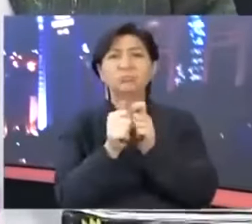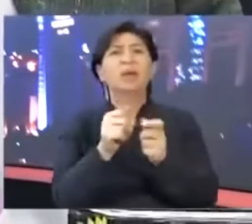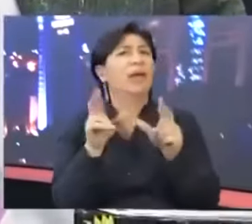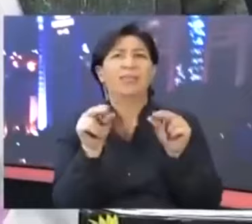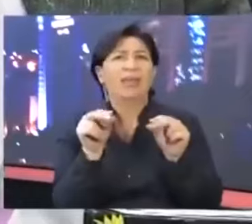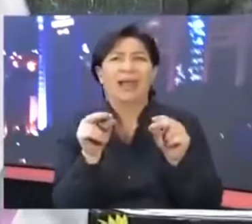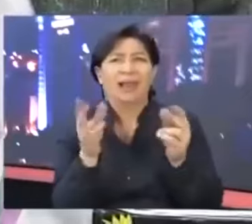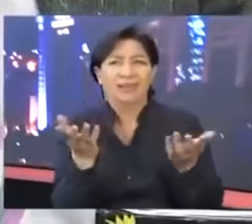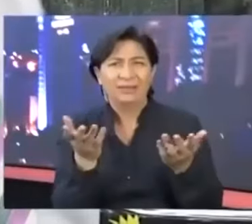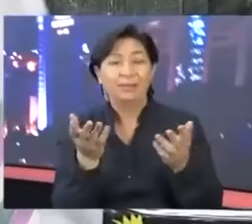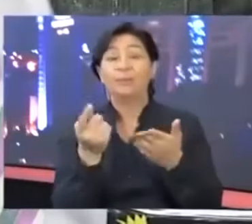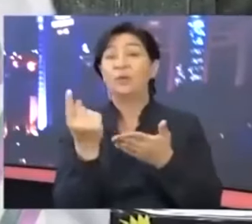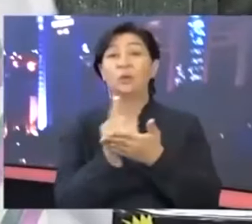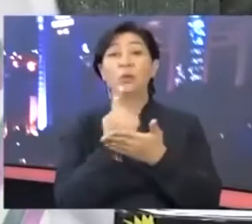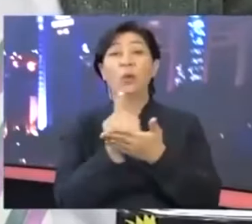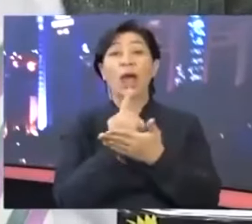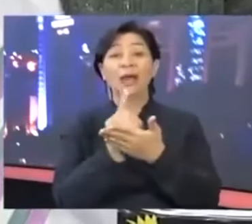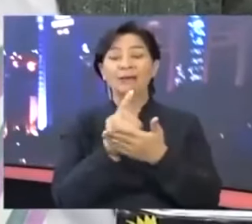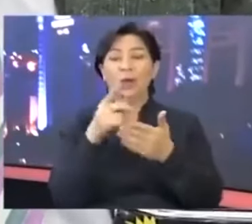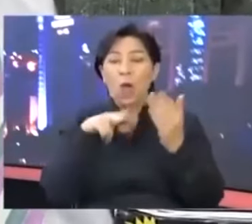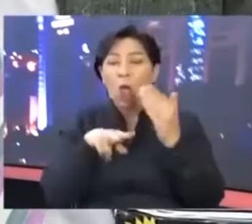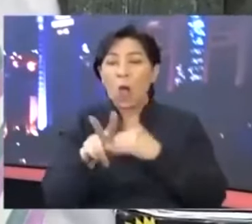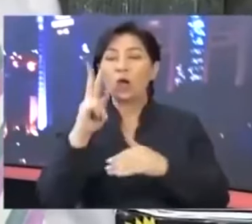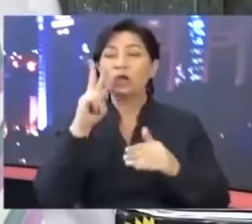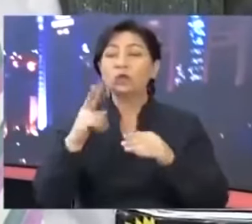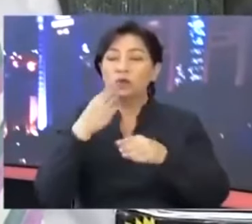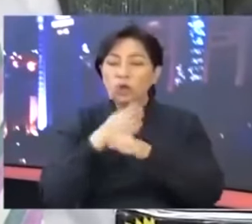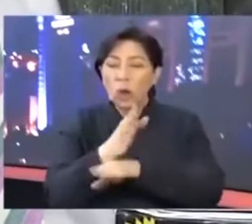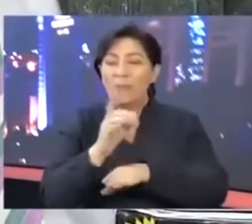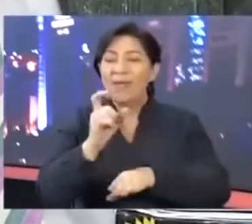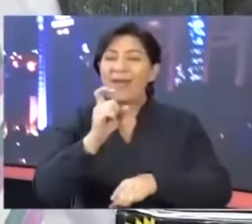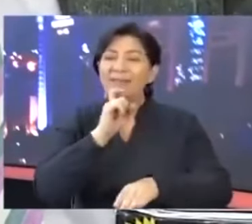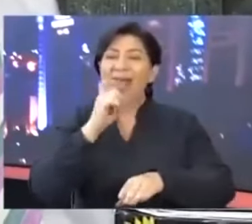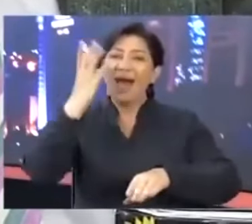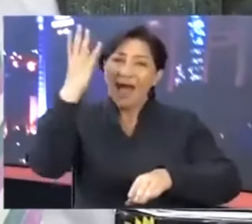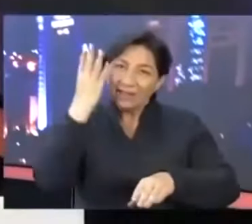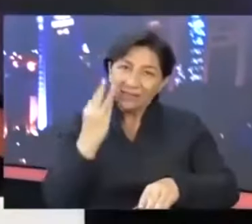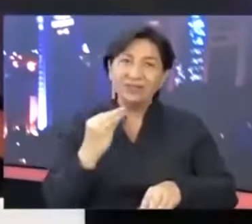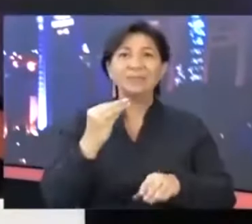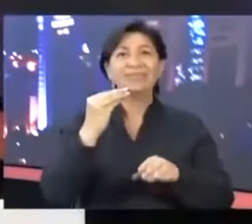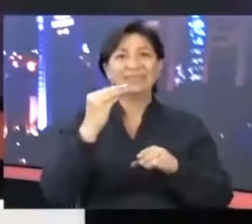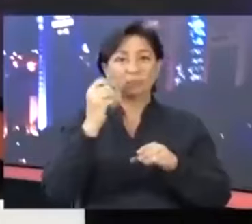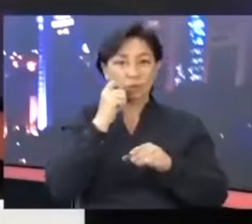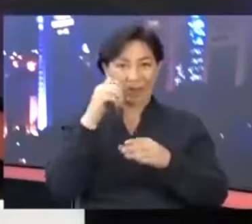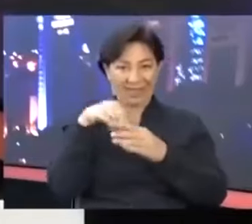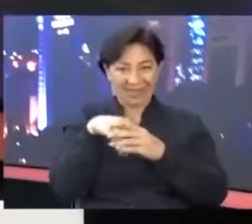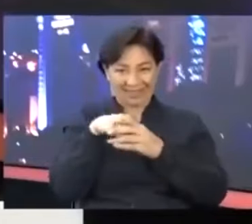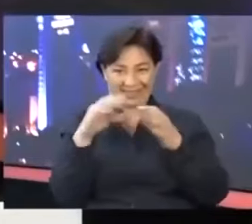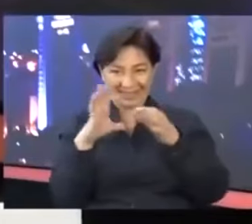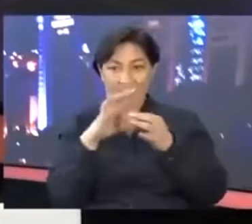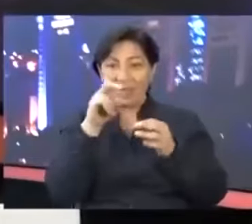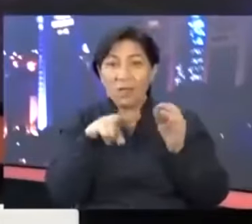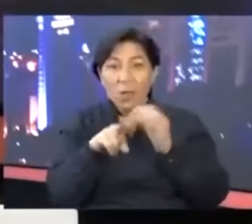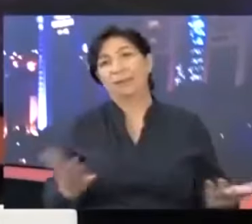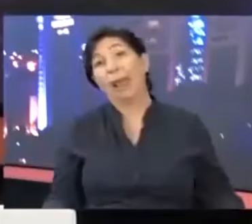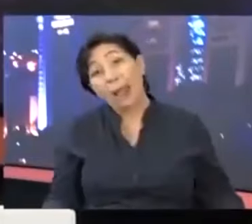göreceğiz benim yani tavsiyem şu Kur'an mihenk taşıdır Yani bir şeyin Doğru mu yanlış mıı anlayacağımız din açısından bir mihenk taşı